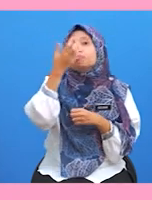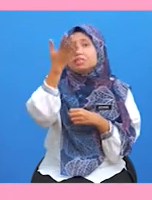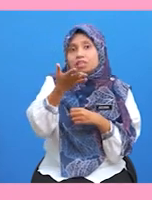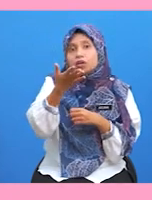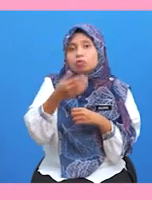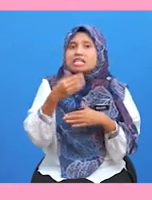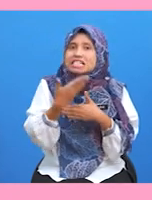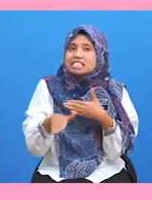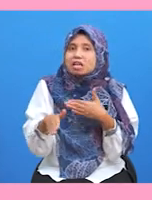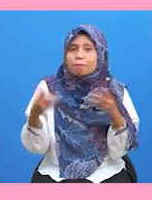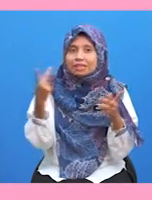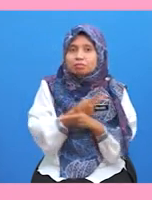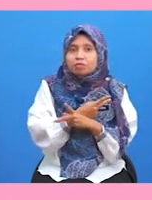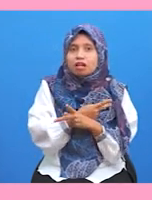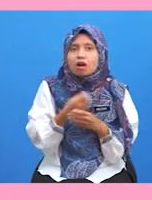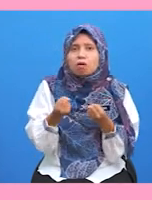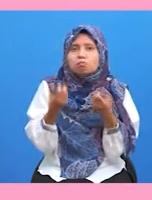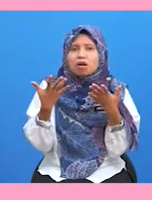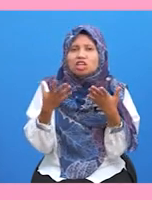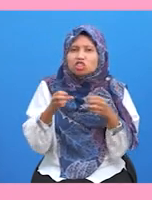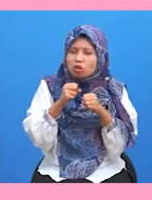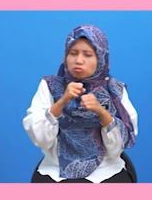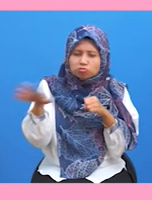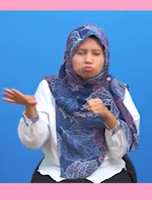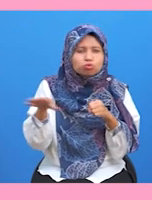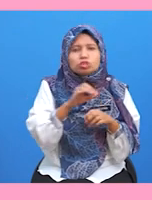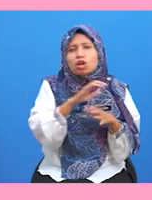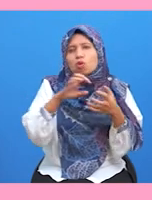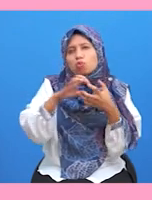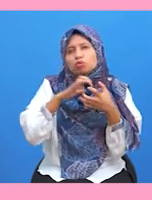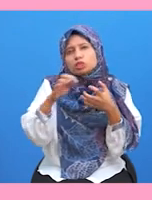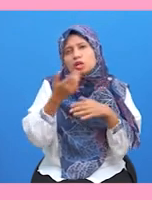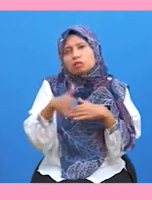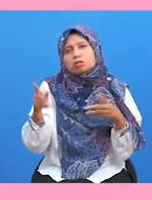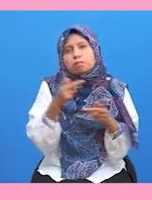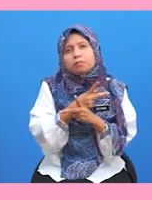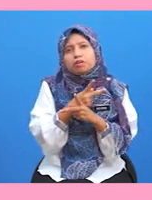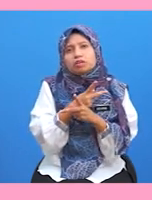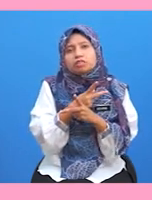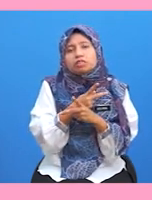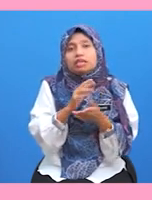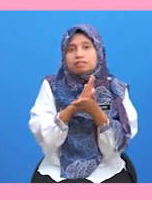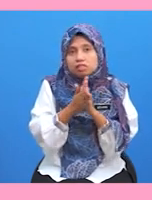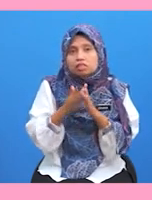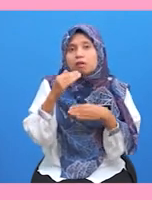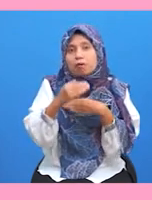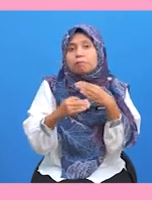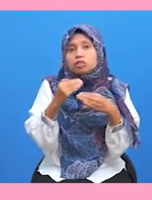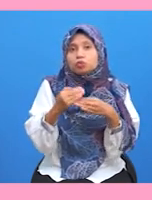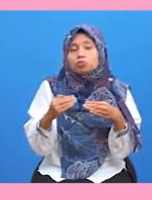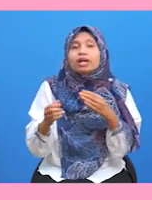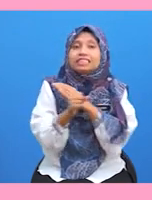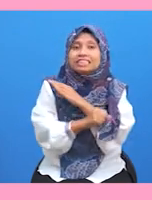bahawa selepas perang, banyak kemusnahan yang berlaku. Penyerahan ini dapat memajukan Sarawak